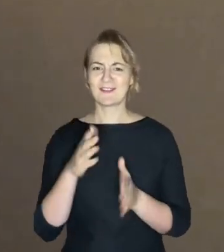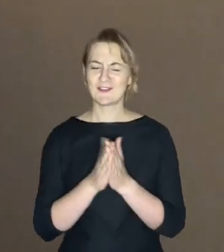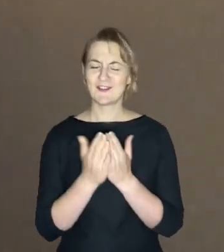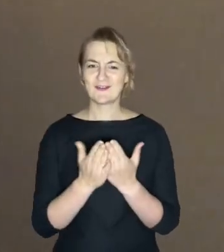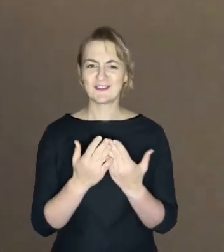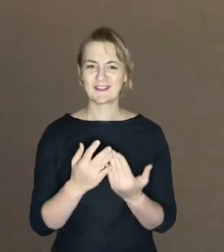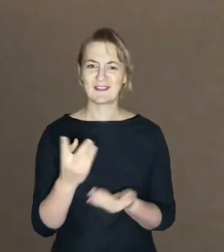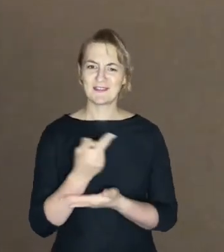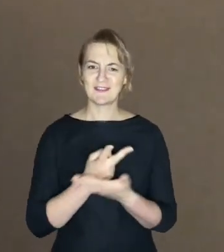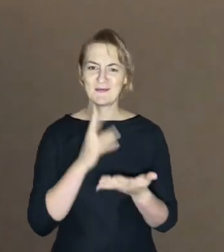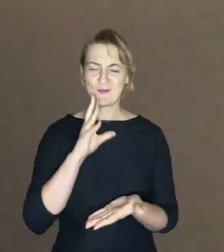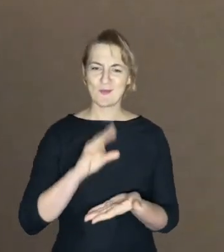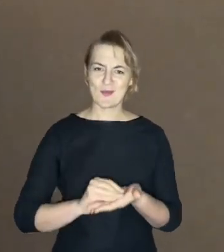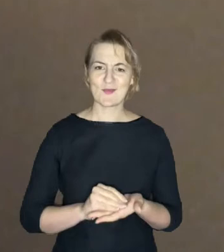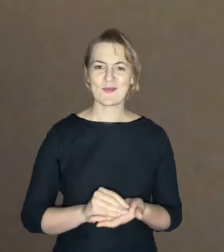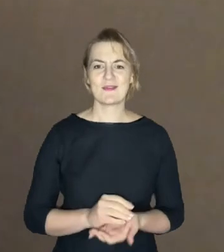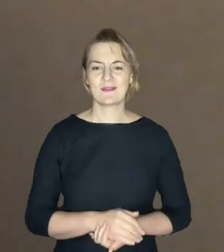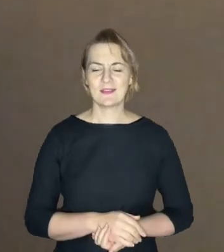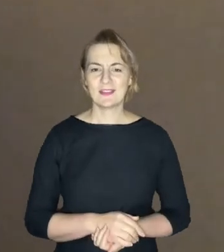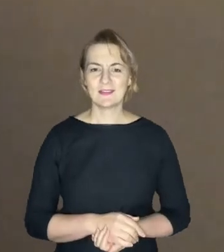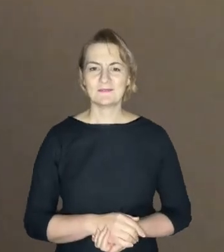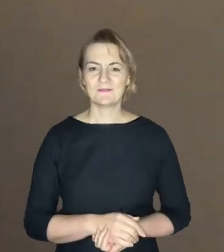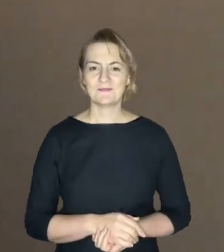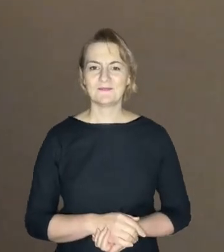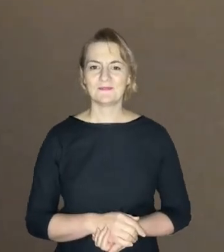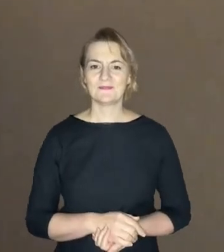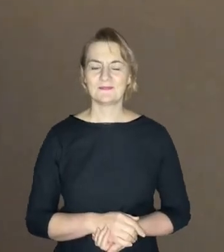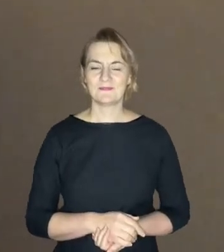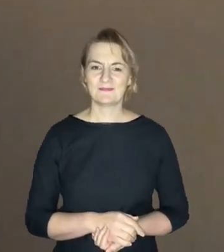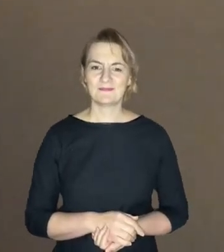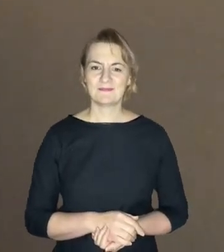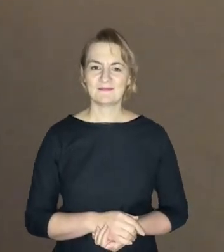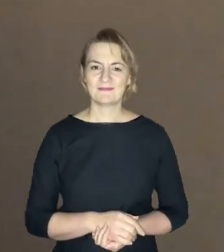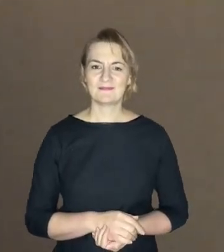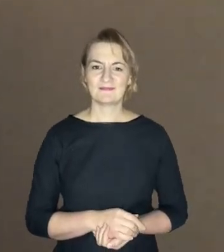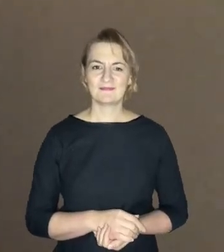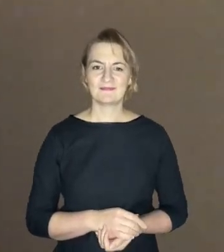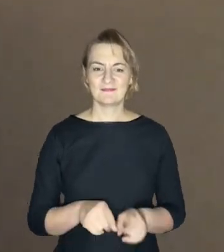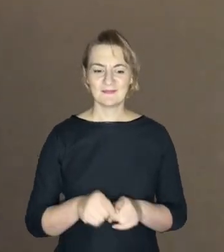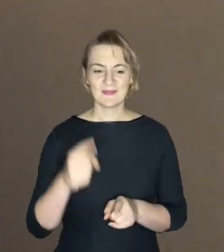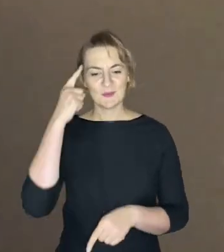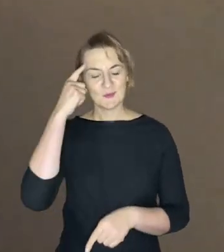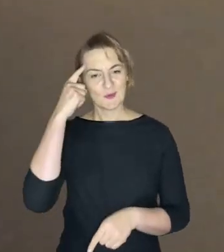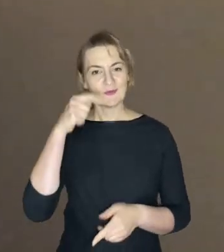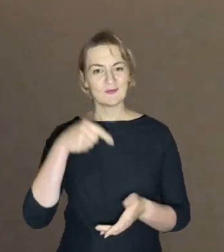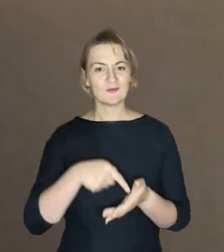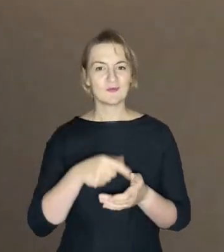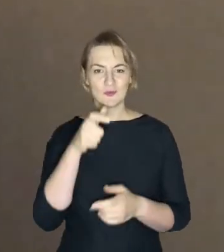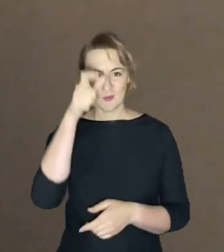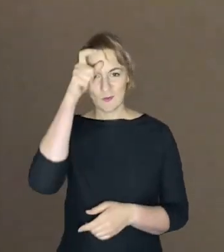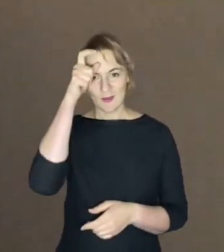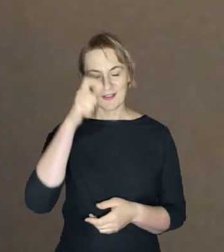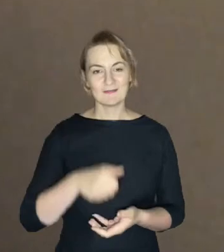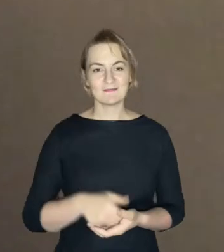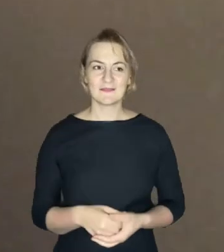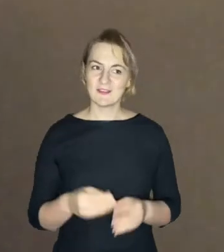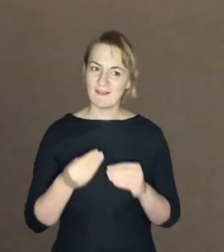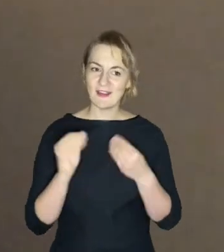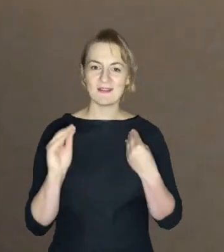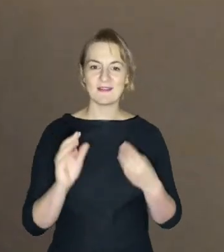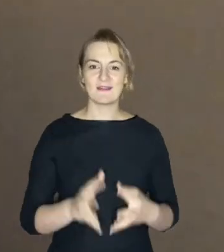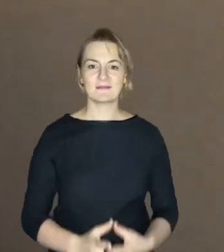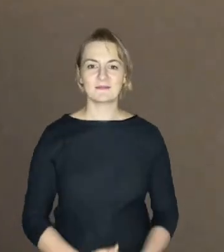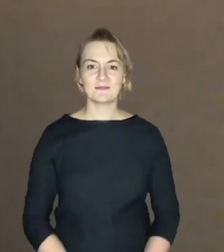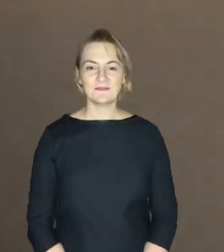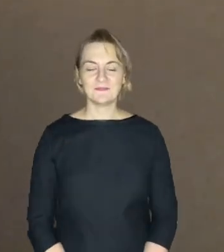żeby sobie tego wspaniałego człowieka przypomnieć. bardziej jeszcze.